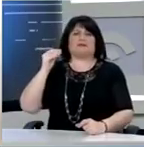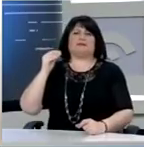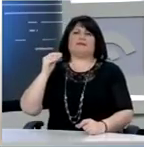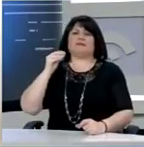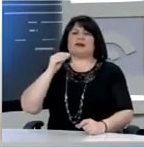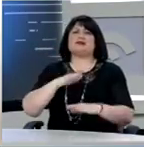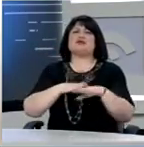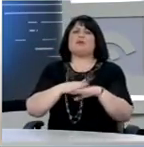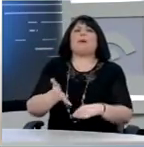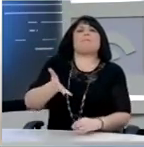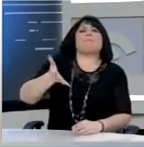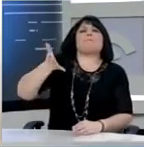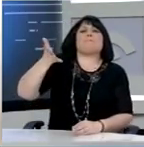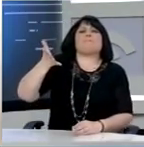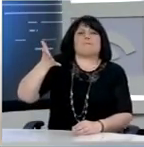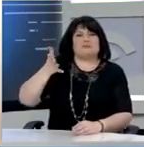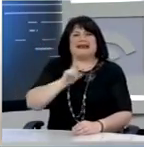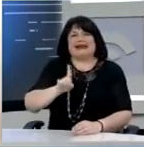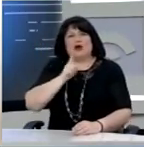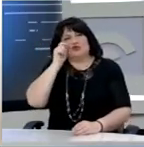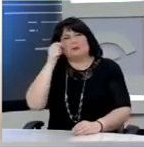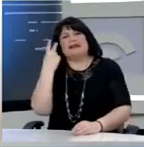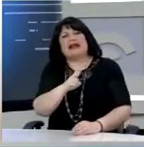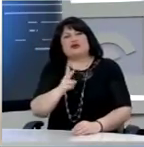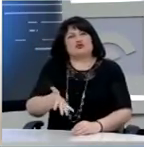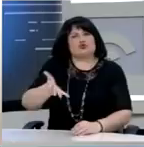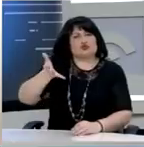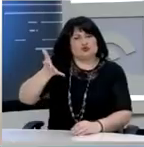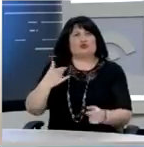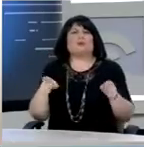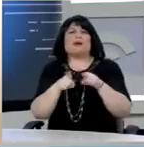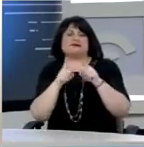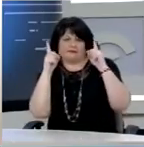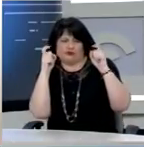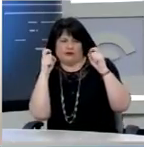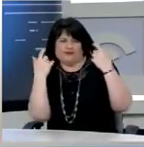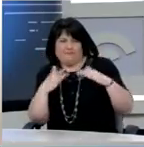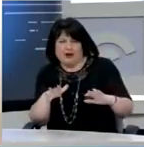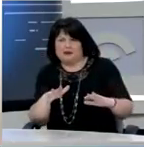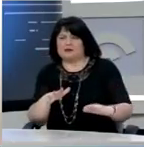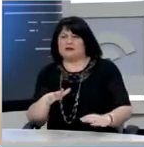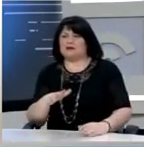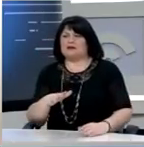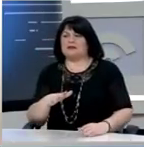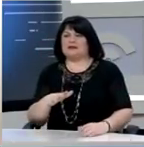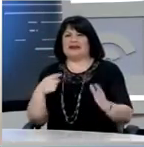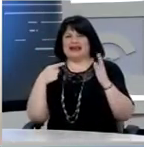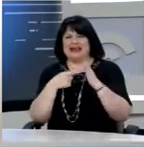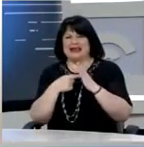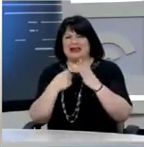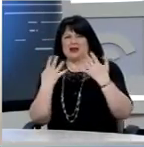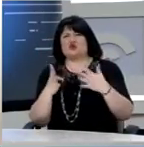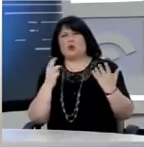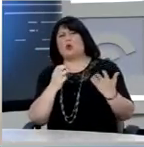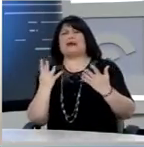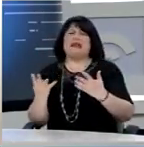σημερινού Προέδρου της Νέας Δημοκρατίας, μαζί με... το 89 ήταν το 85. Μας